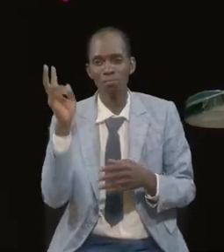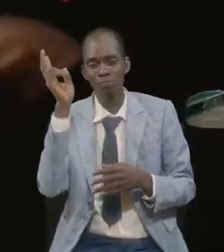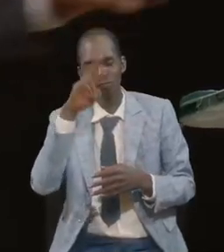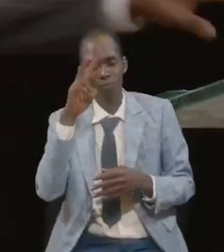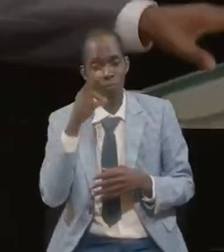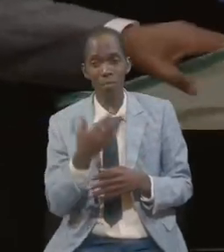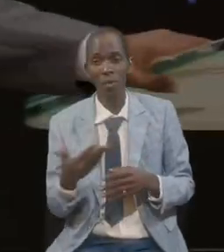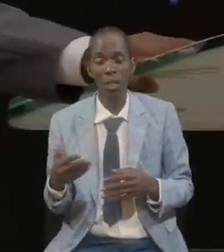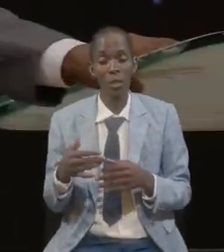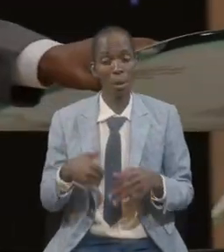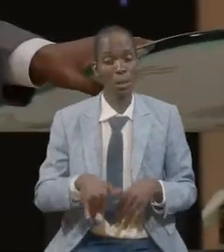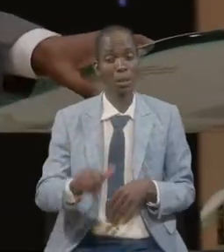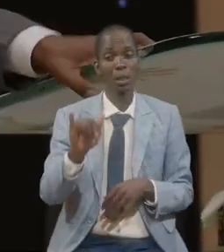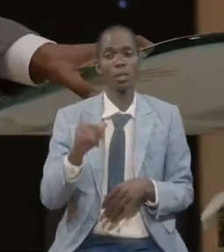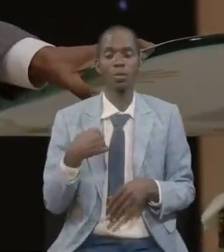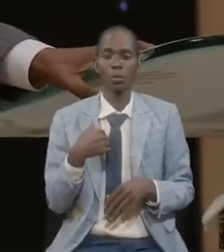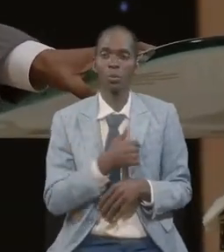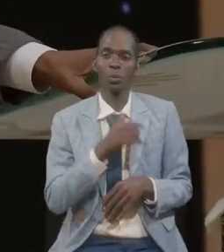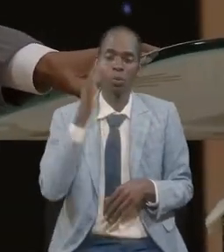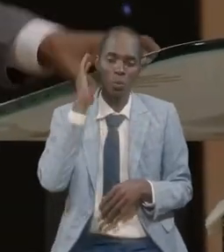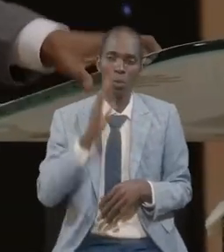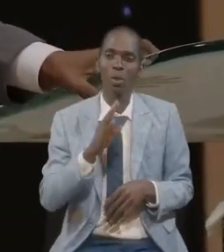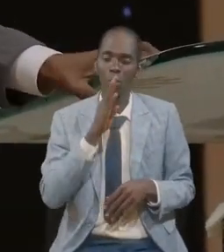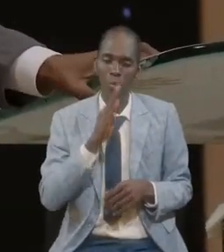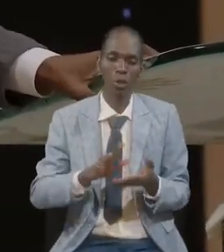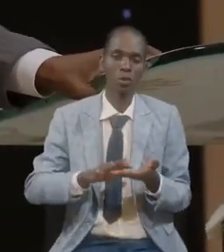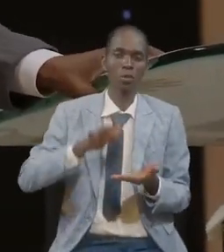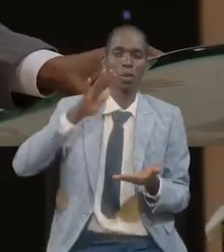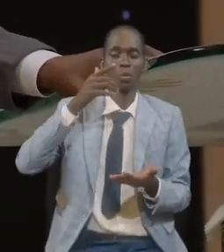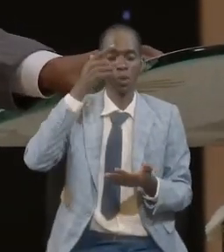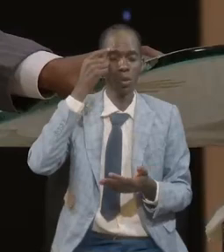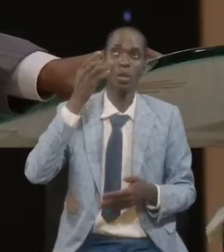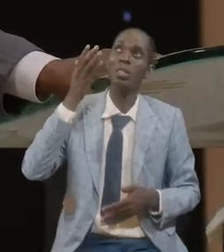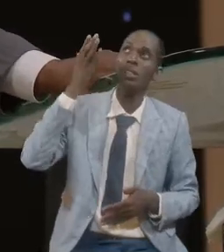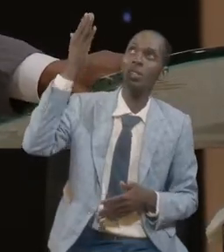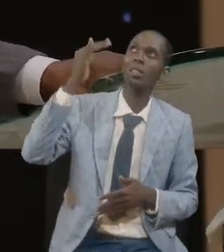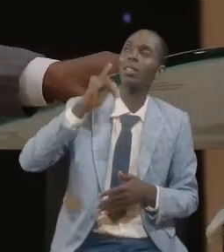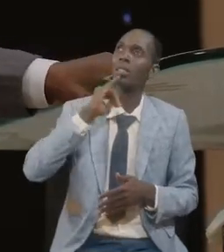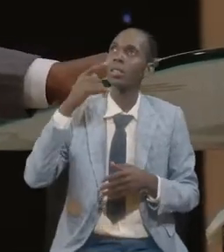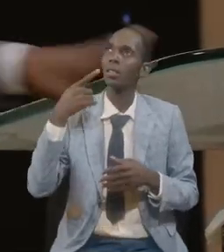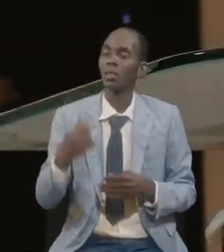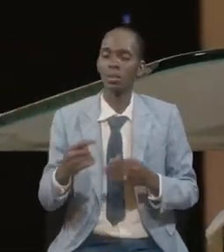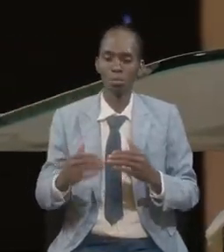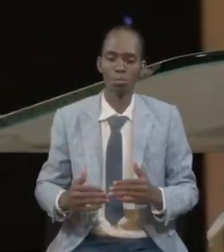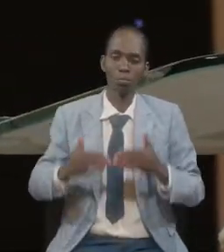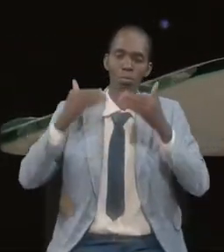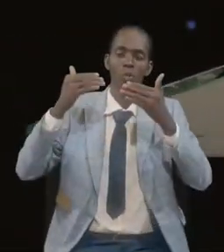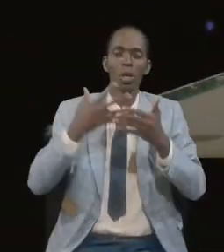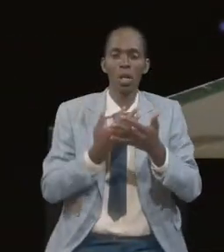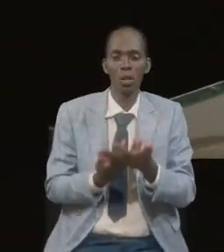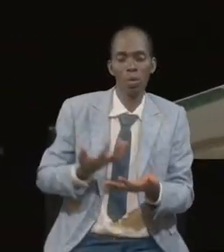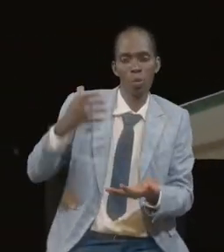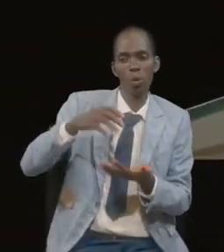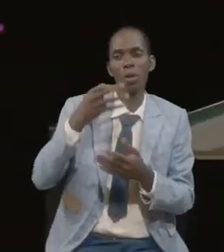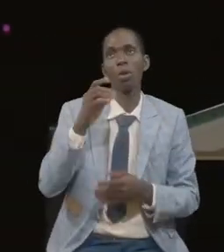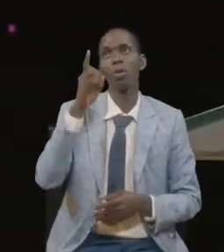nous serons glorifiés. Et c'est ainsi que la richesse